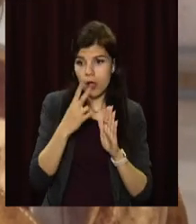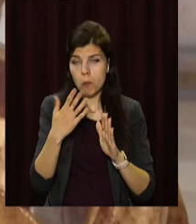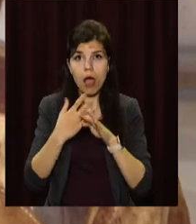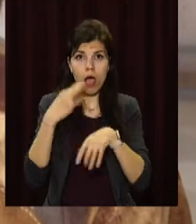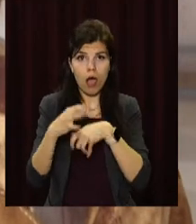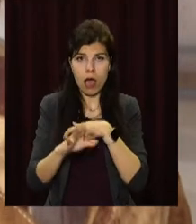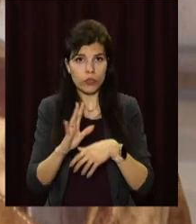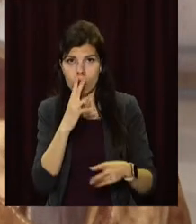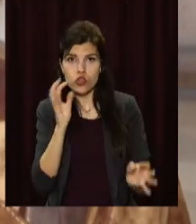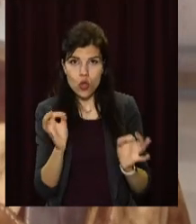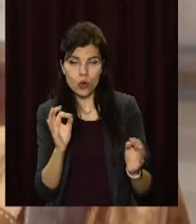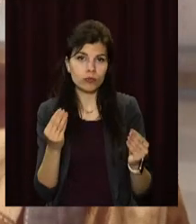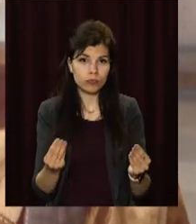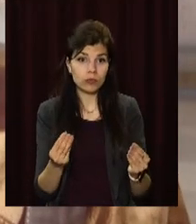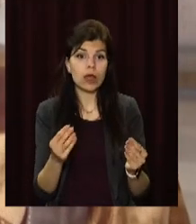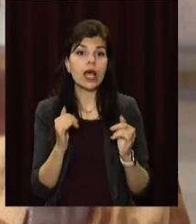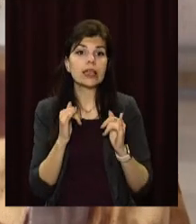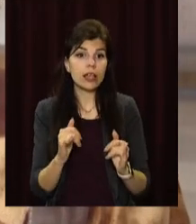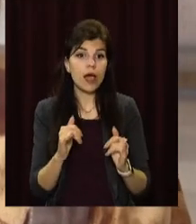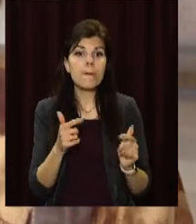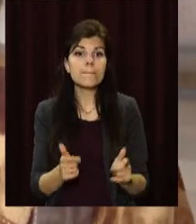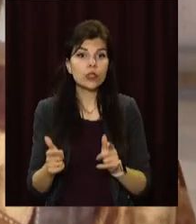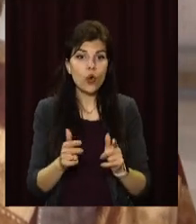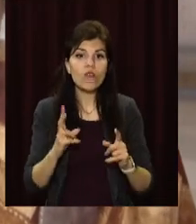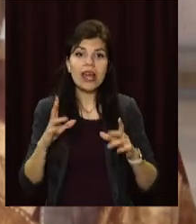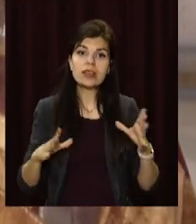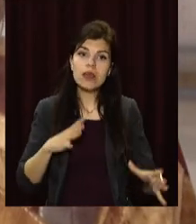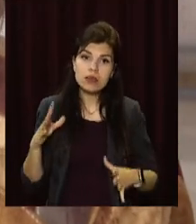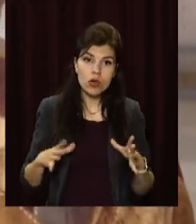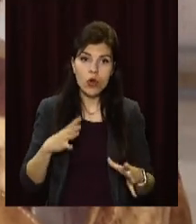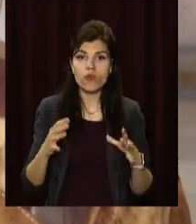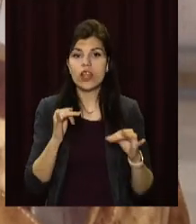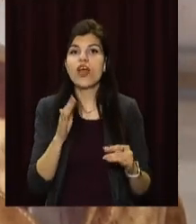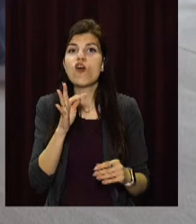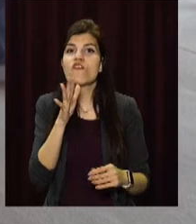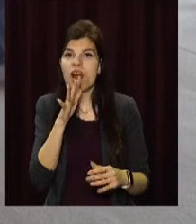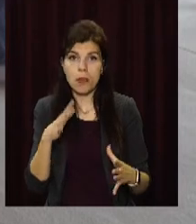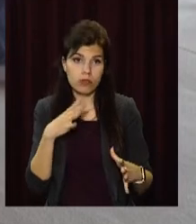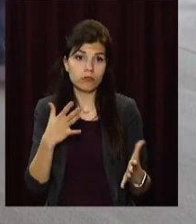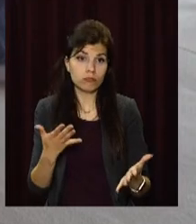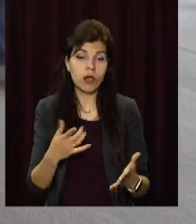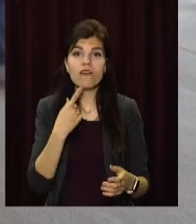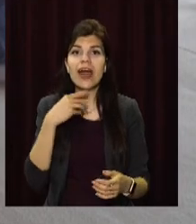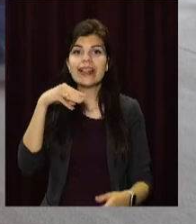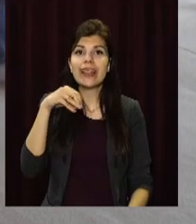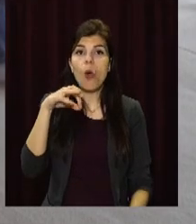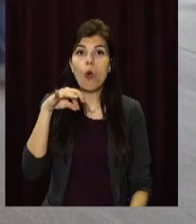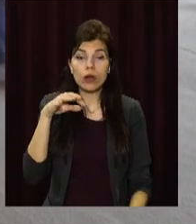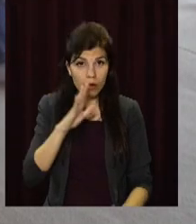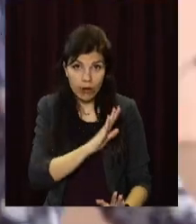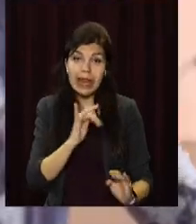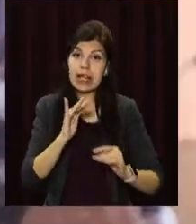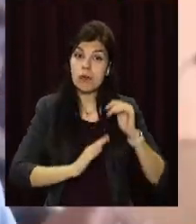очень важно для подготовки к тренировкам и во время тренировок. Крім теорії і практика,